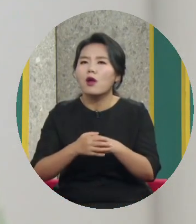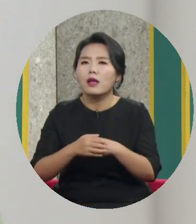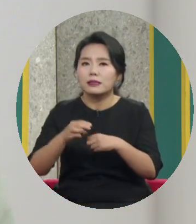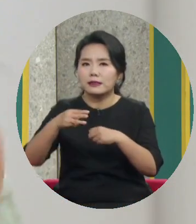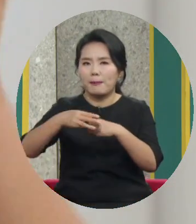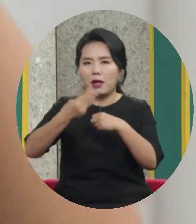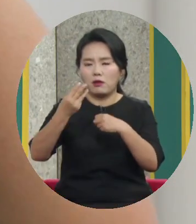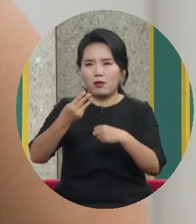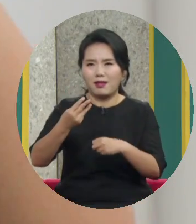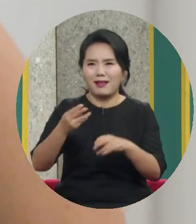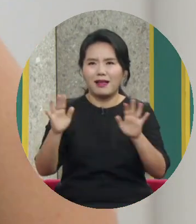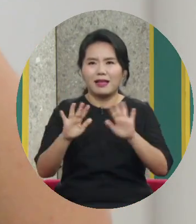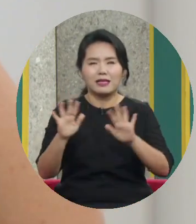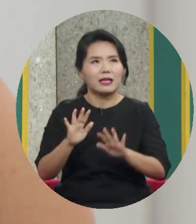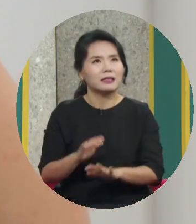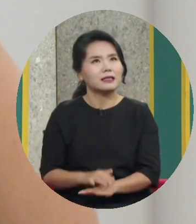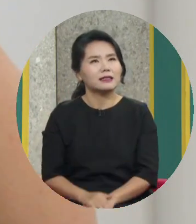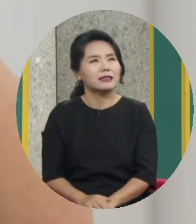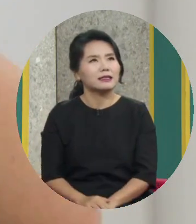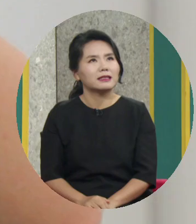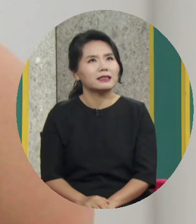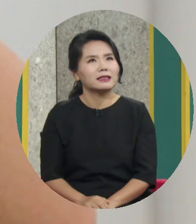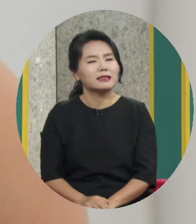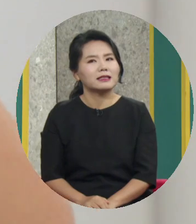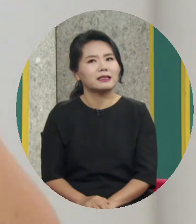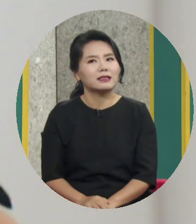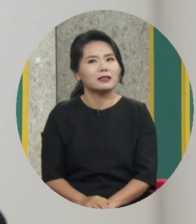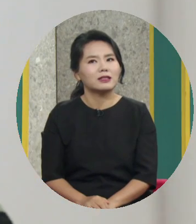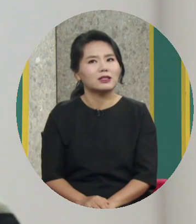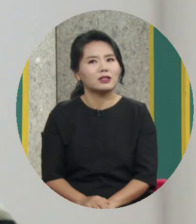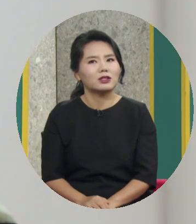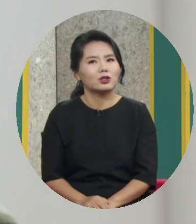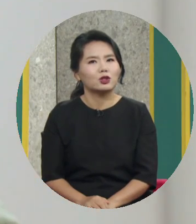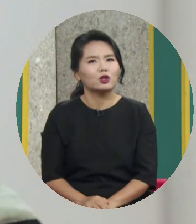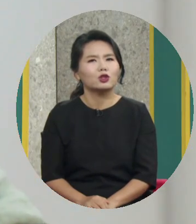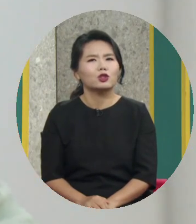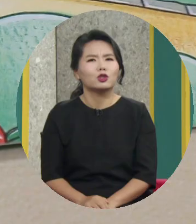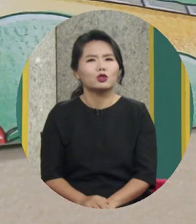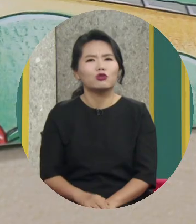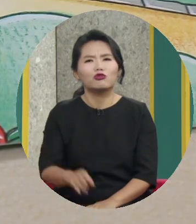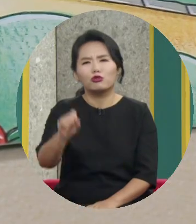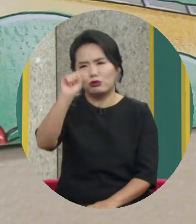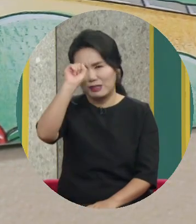3학년이에요. 에이. 아니, 효정, 중학교 1학년이야.